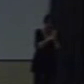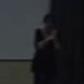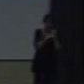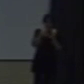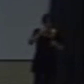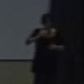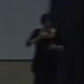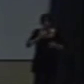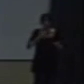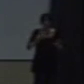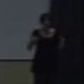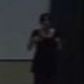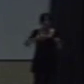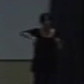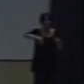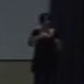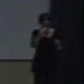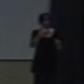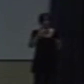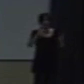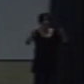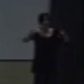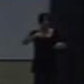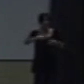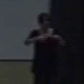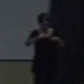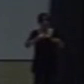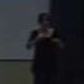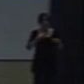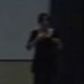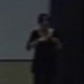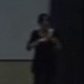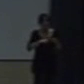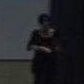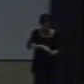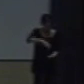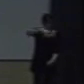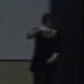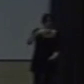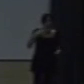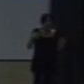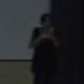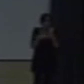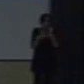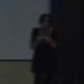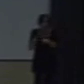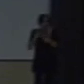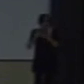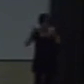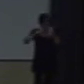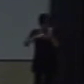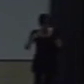els nostres joves han crescut amb aquestes tecnologies i han crescut amb una altra cosa, que és